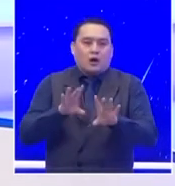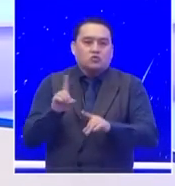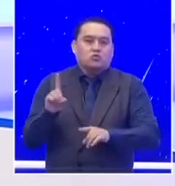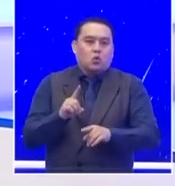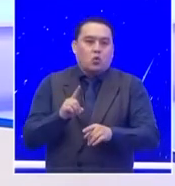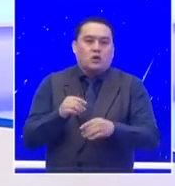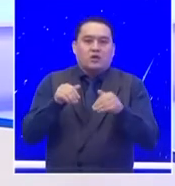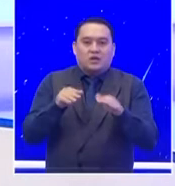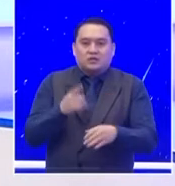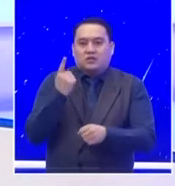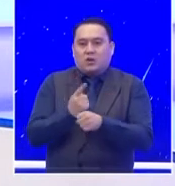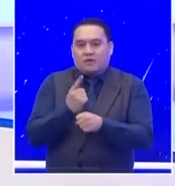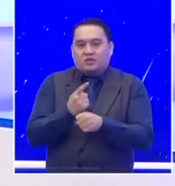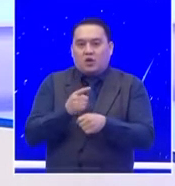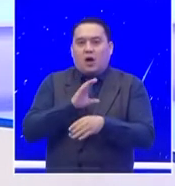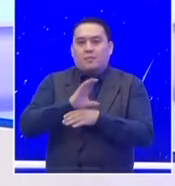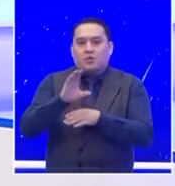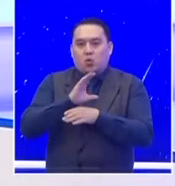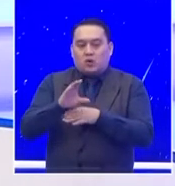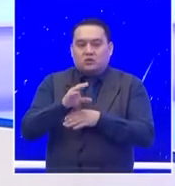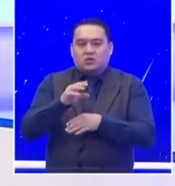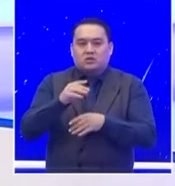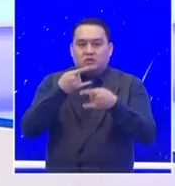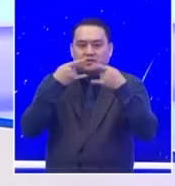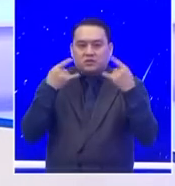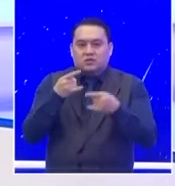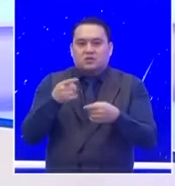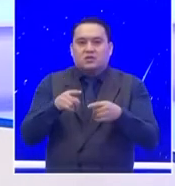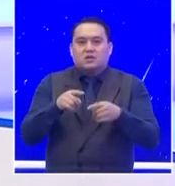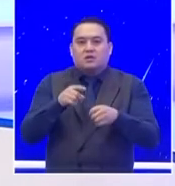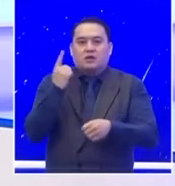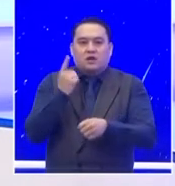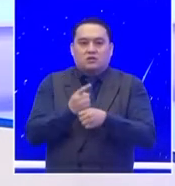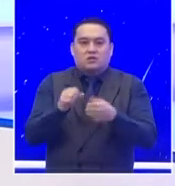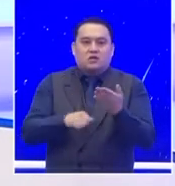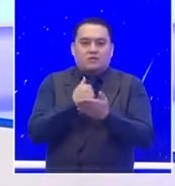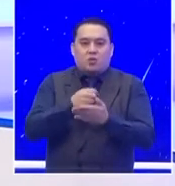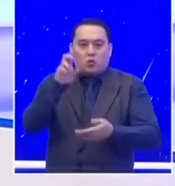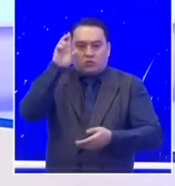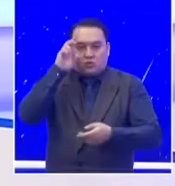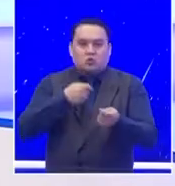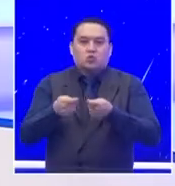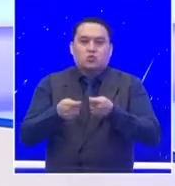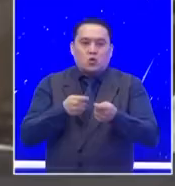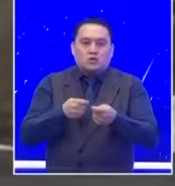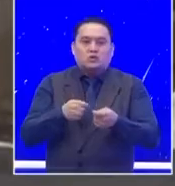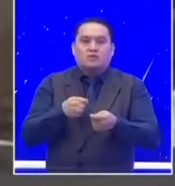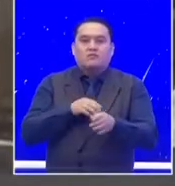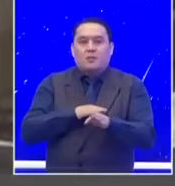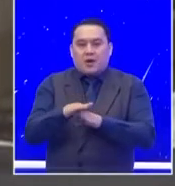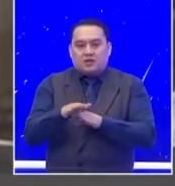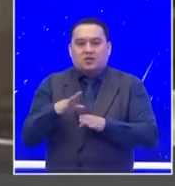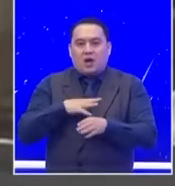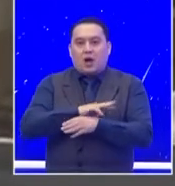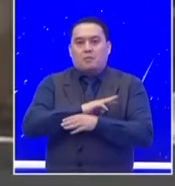что решение о запрете на вывоз было принято в соответствии с распоряжением главы правительства республики. Сделано это было